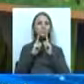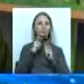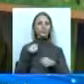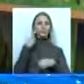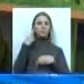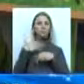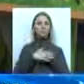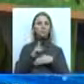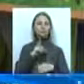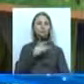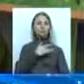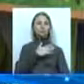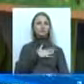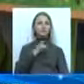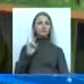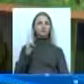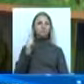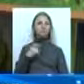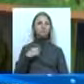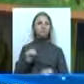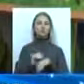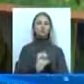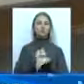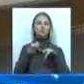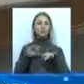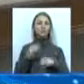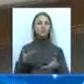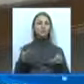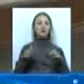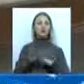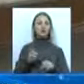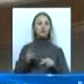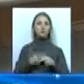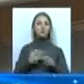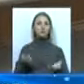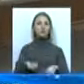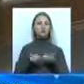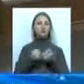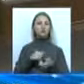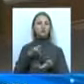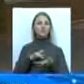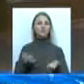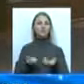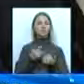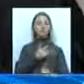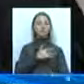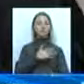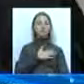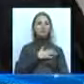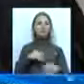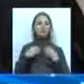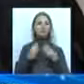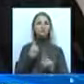пікірлер де болды. Қолдап жатқандарына көптен көп рахмет. Атап өтерлігі өңірлік бала асырап алу орталығы өз қызметін